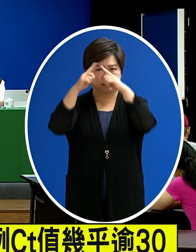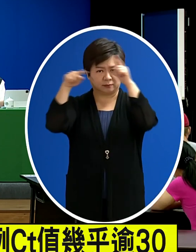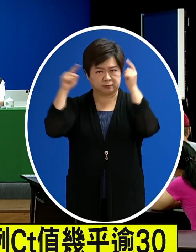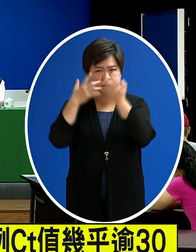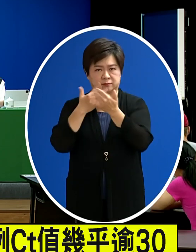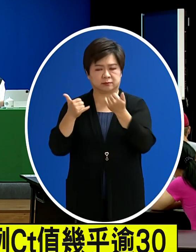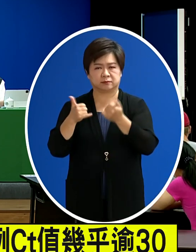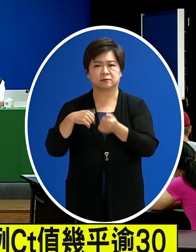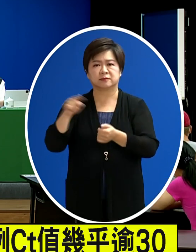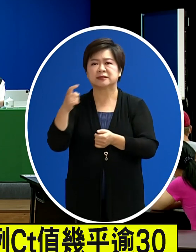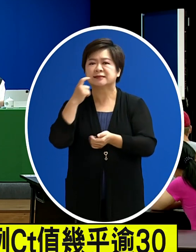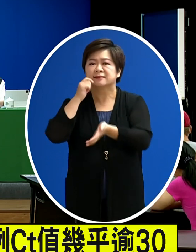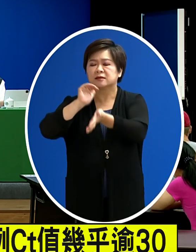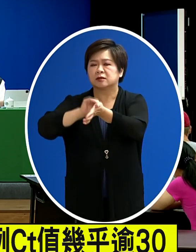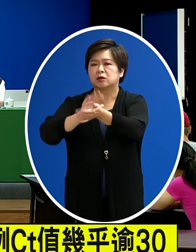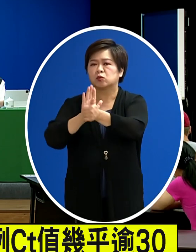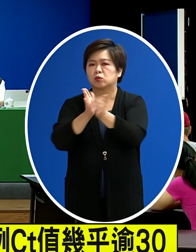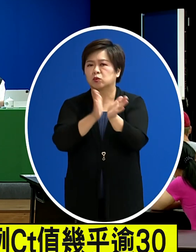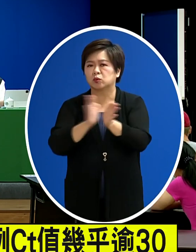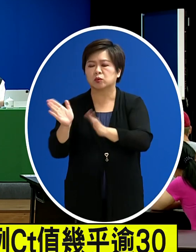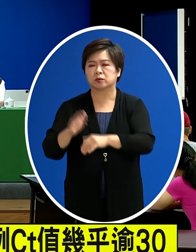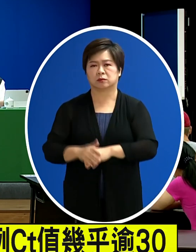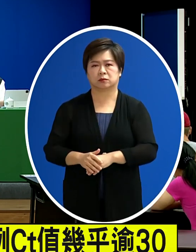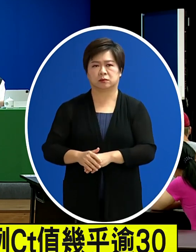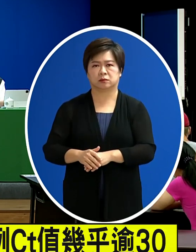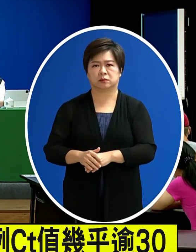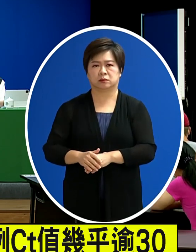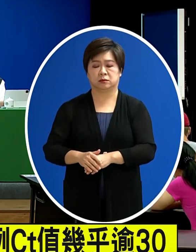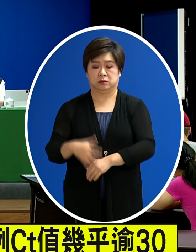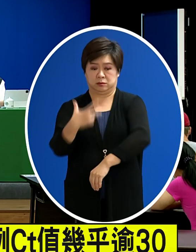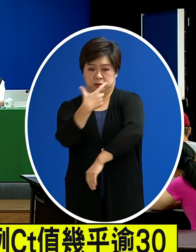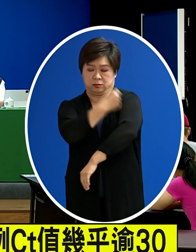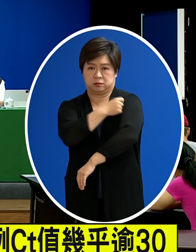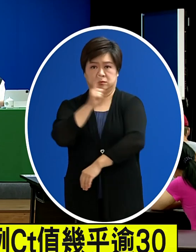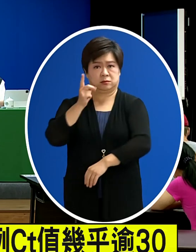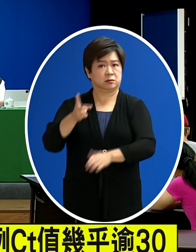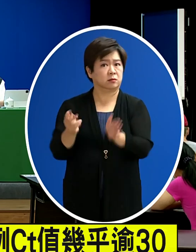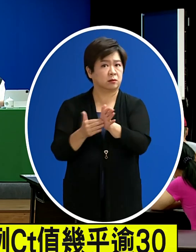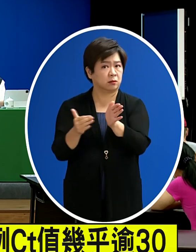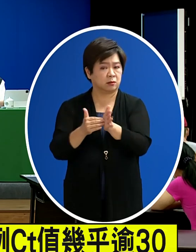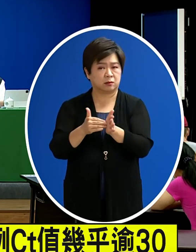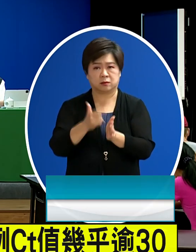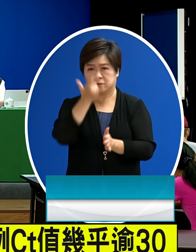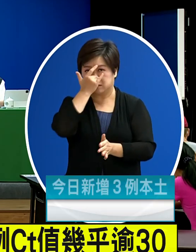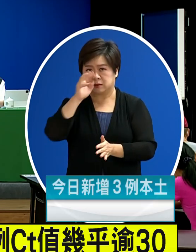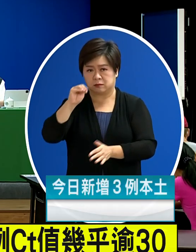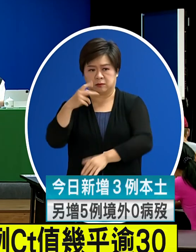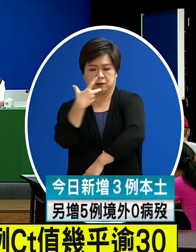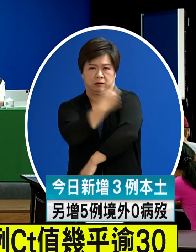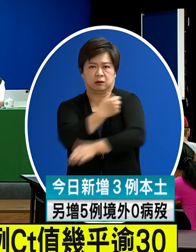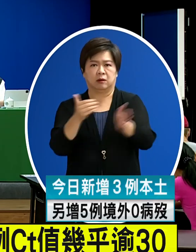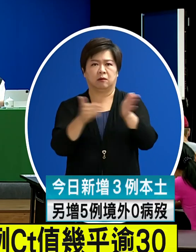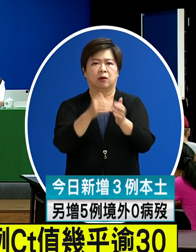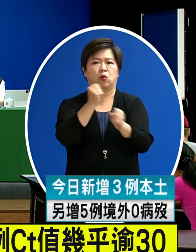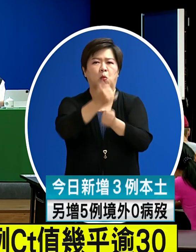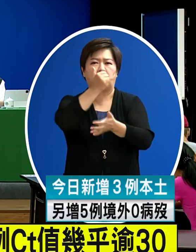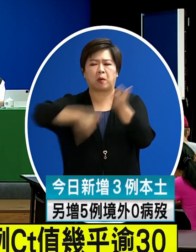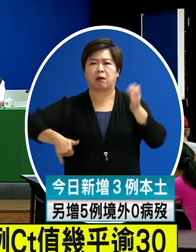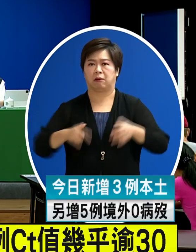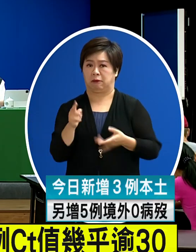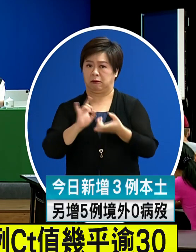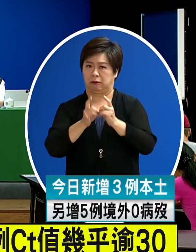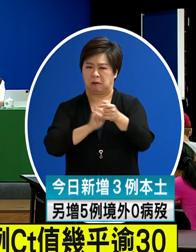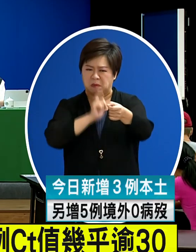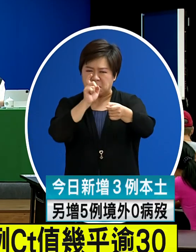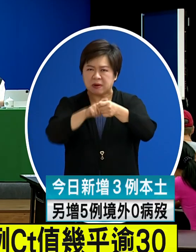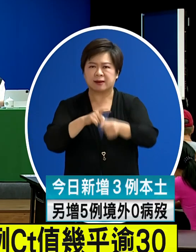生应征牙医助理啊，结果他造成两剂打完两剂莫德纳疫苗马上离职，就让人怀疑是不是应征